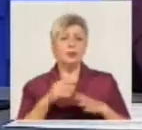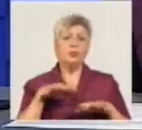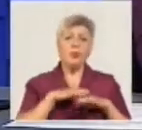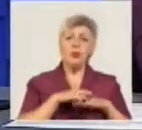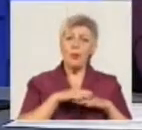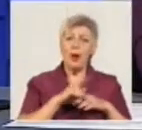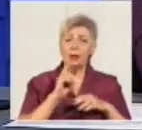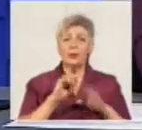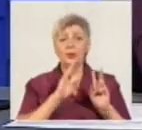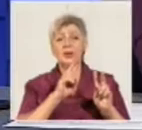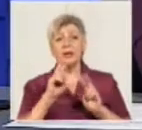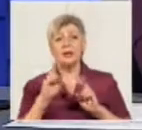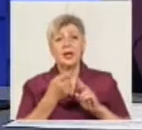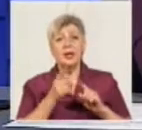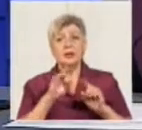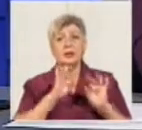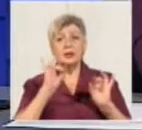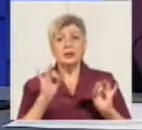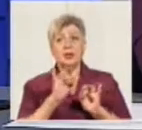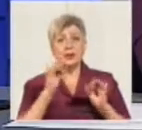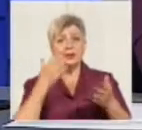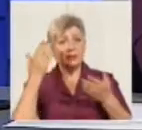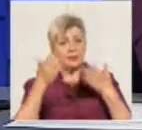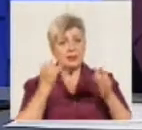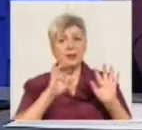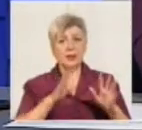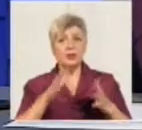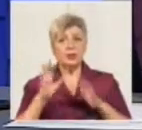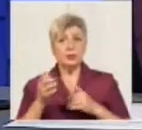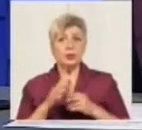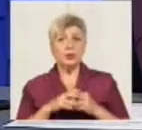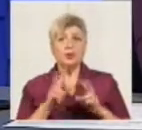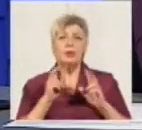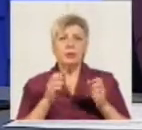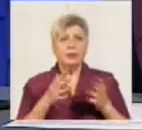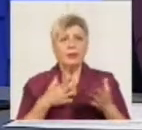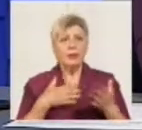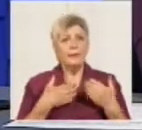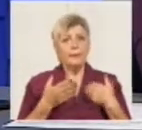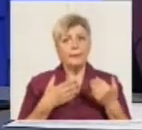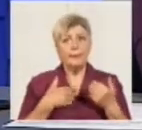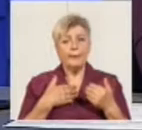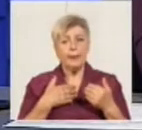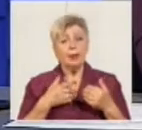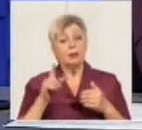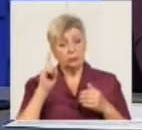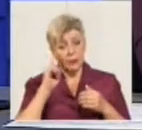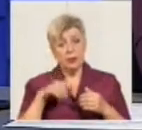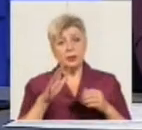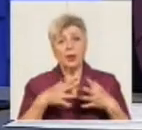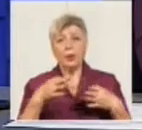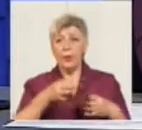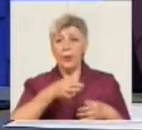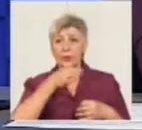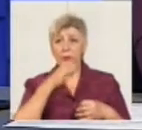Якісь цікаві історії, веселі розповідаю. Як зазвичай реагують? Ви знаєте, подобається. Подобається.